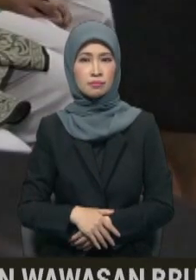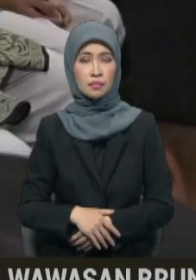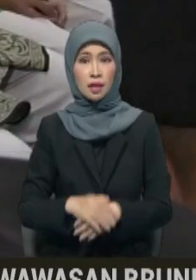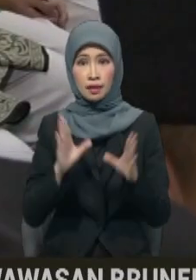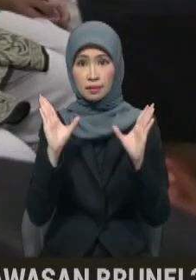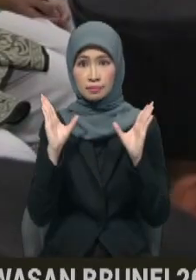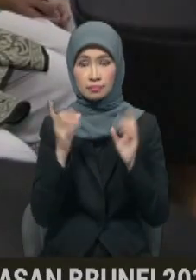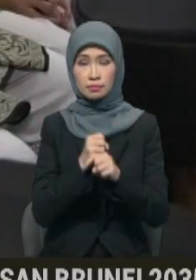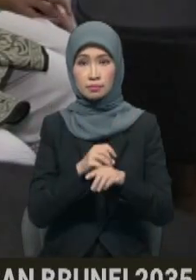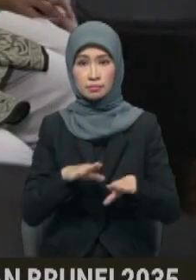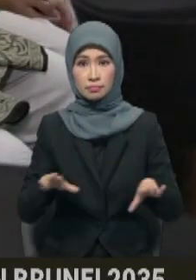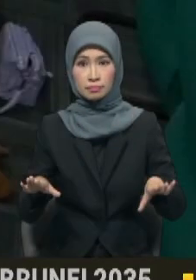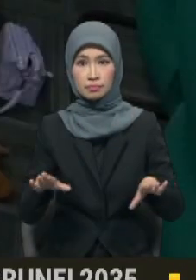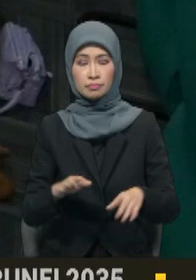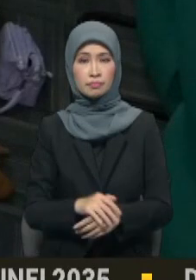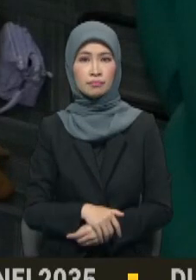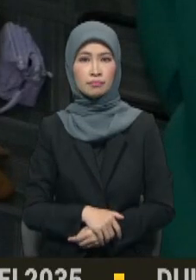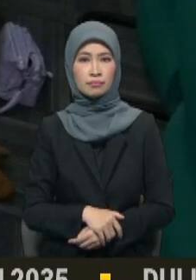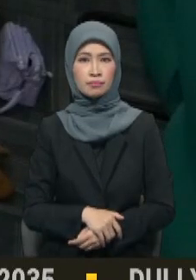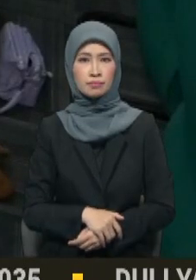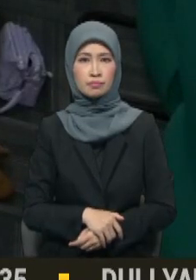Mubarak 1445